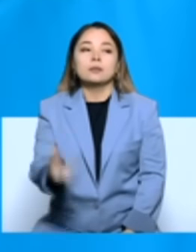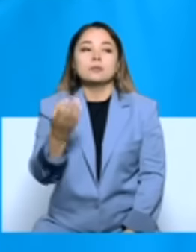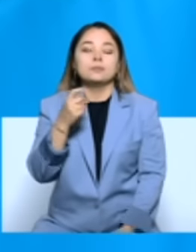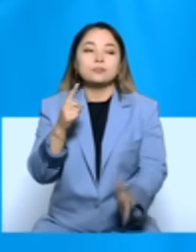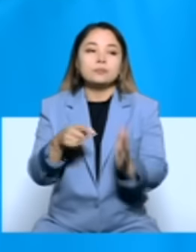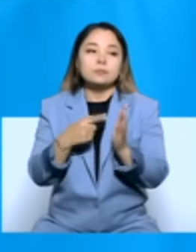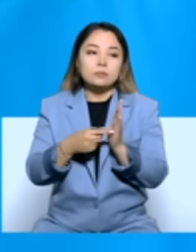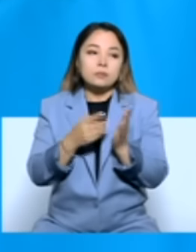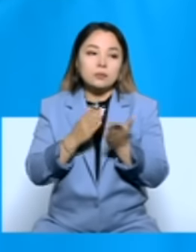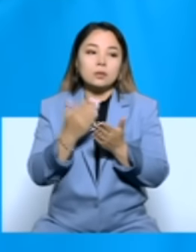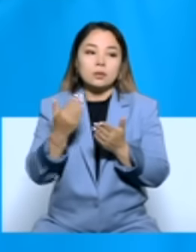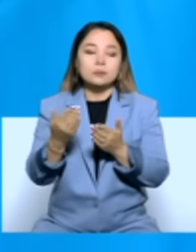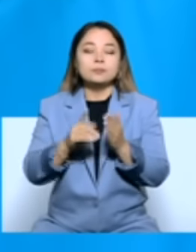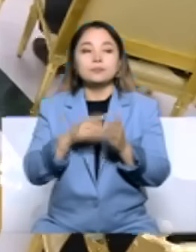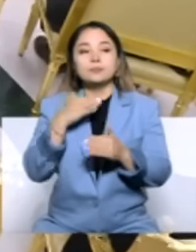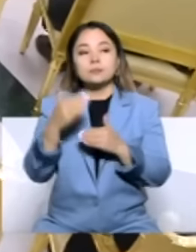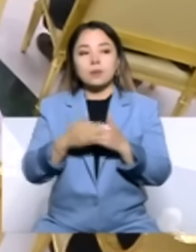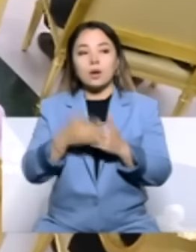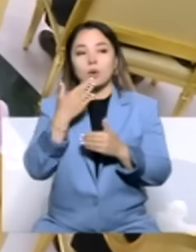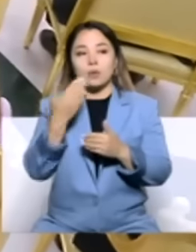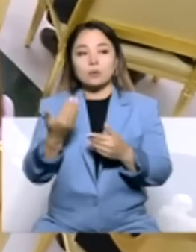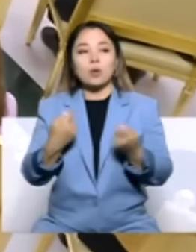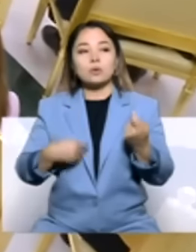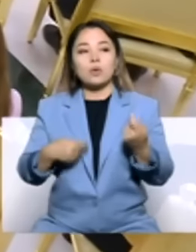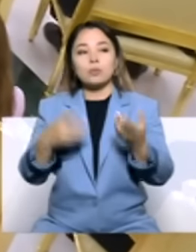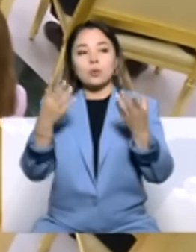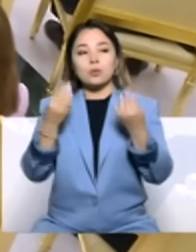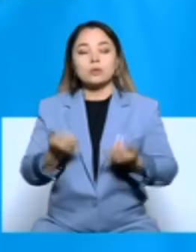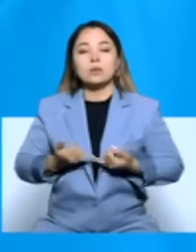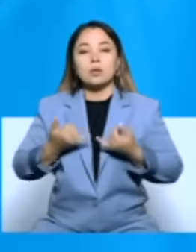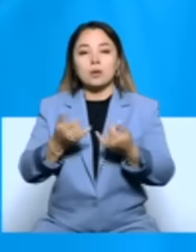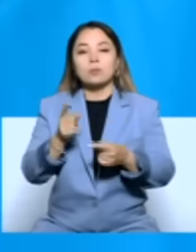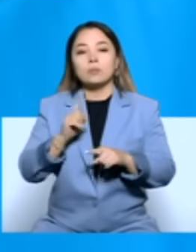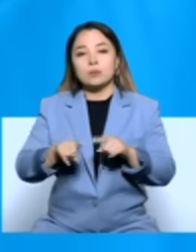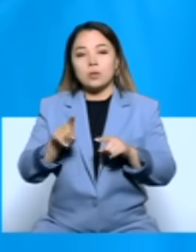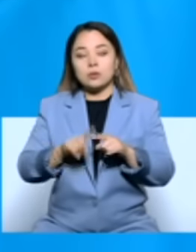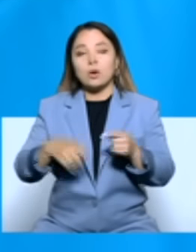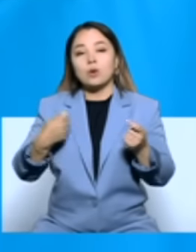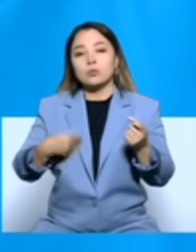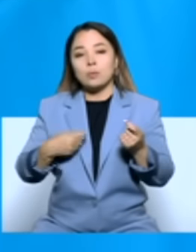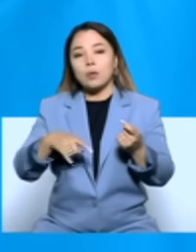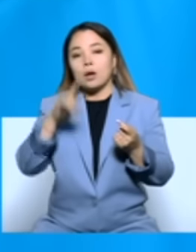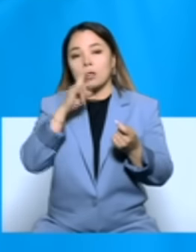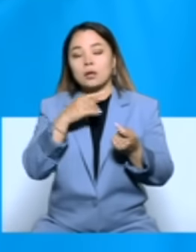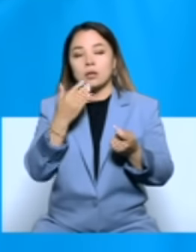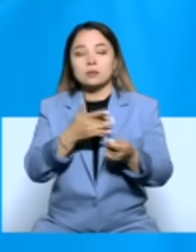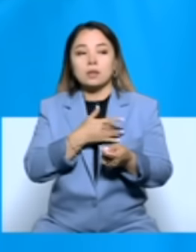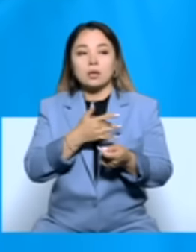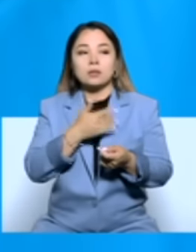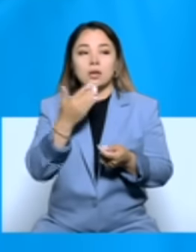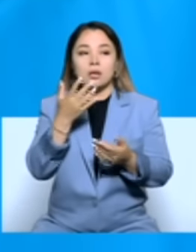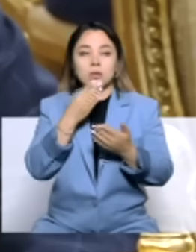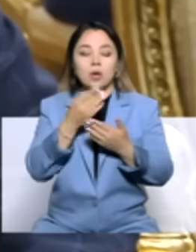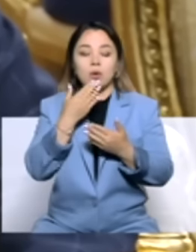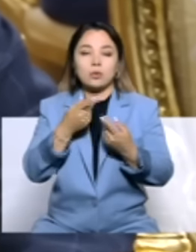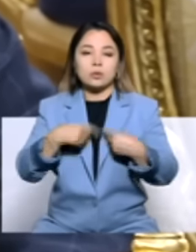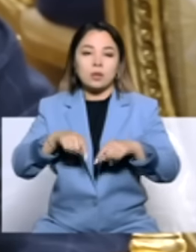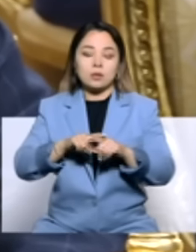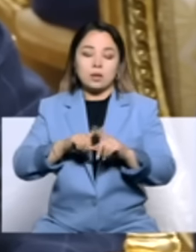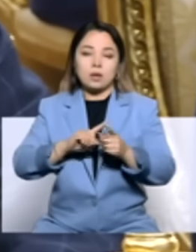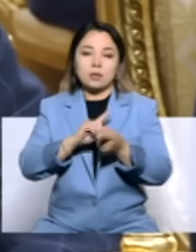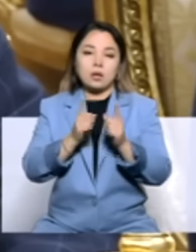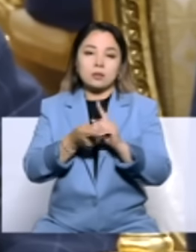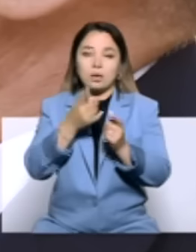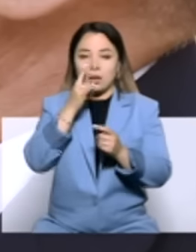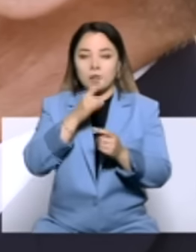мәселе. Алдымызда ұлттық домбыра күні келе жатыр. Домбыра қазақтың жаны, ұлт болмысының айнасы.